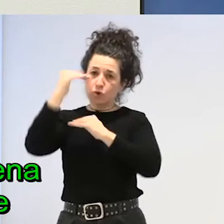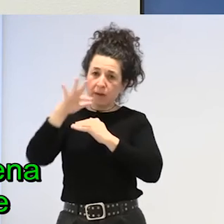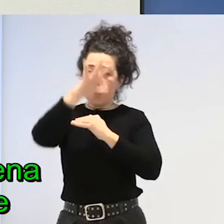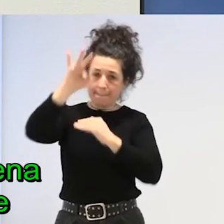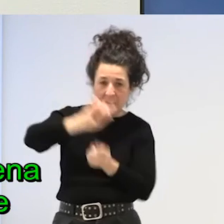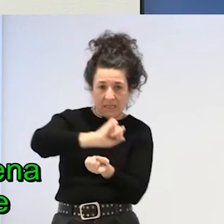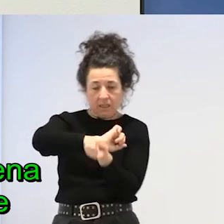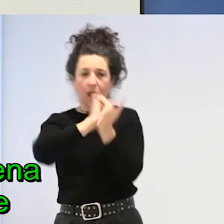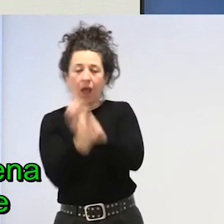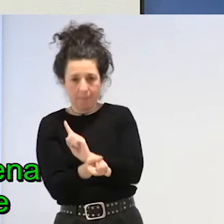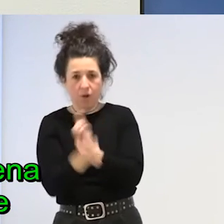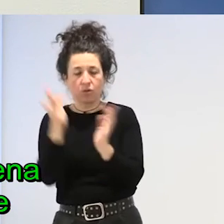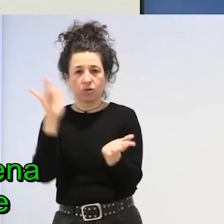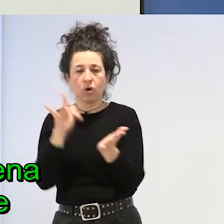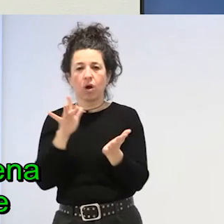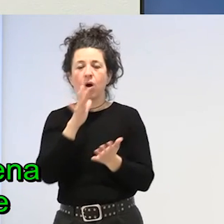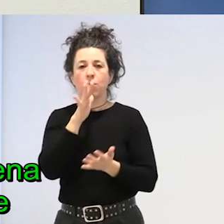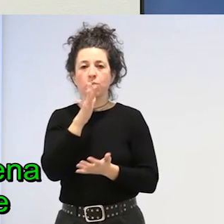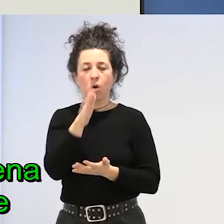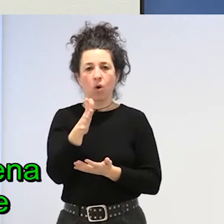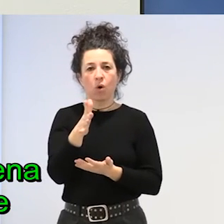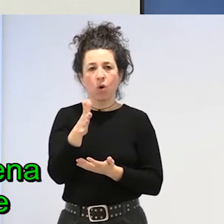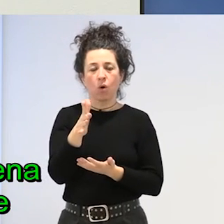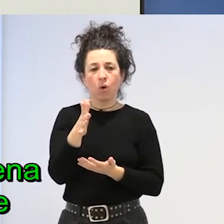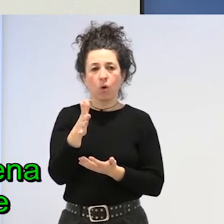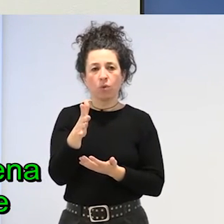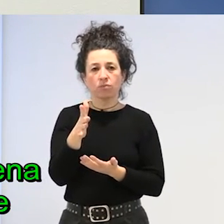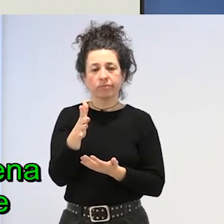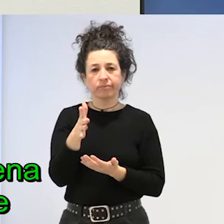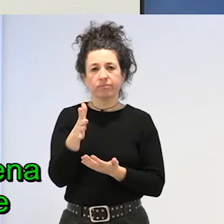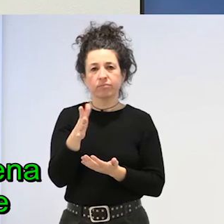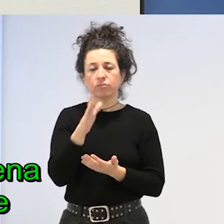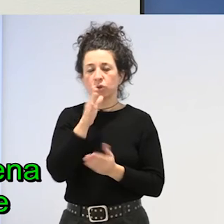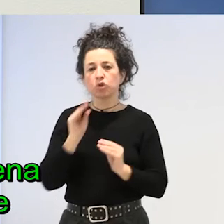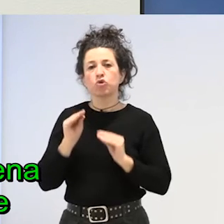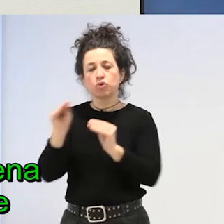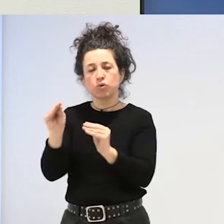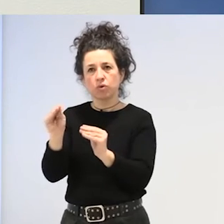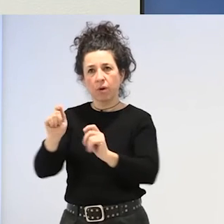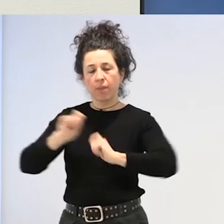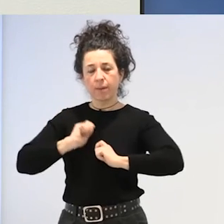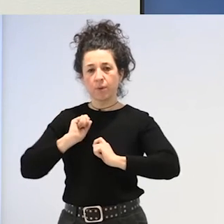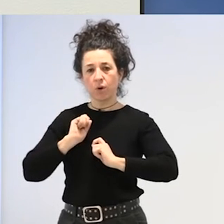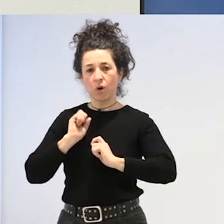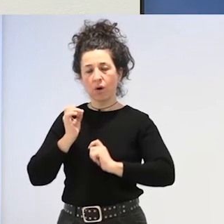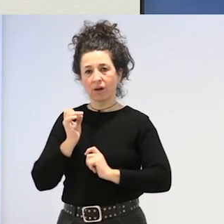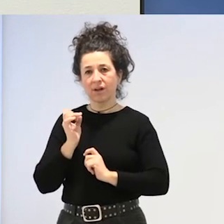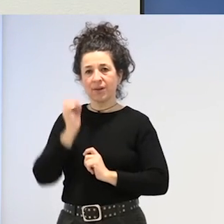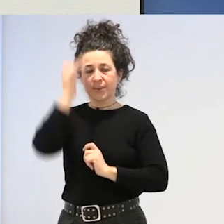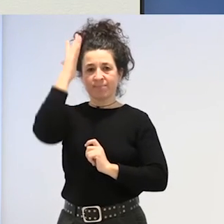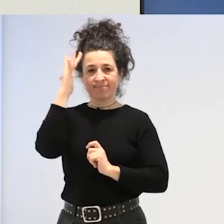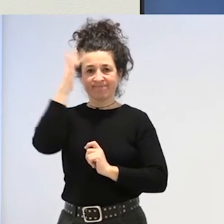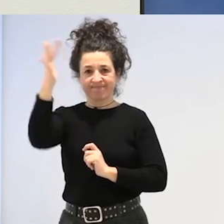Eta horregatik Octavia Butlerren rana oso, bueno, inspiragarria izan daitekeela